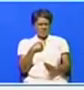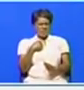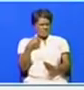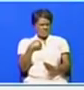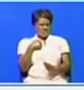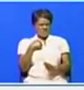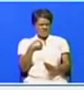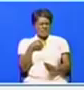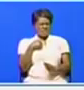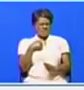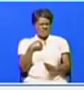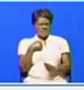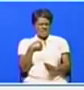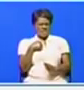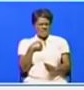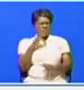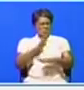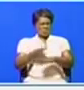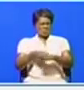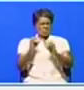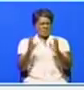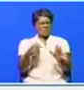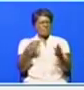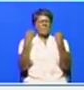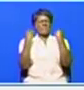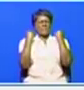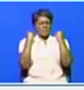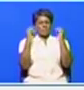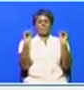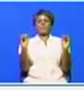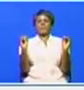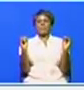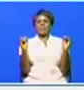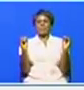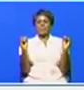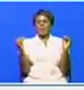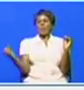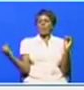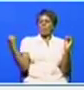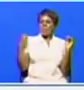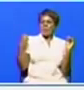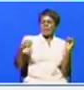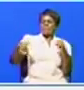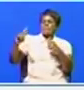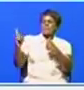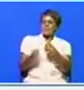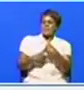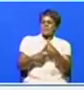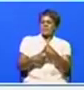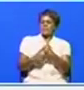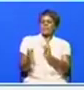nilikuwa najisikia yani haitakuwa nzuri. Sikulala kabisa. Tukaamka kitu kama saa 12